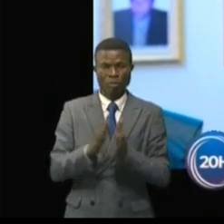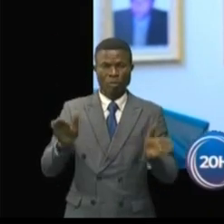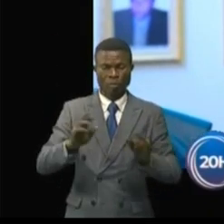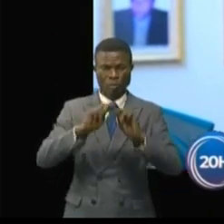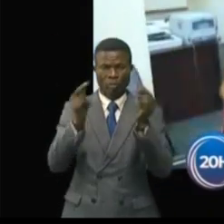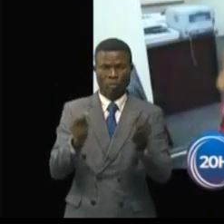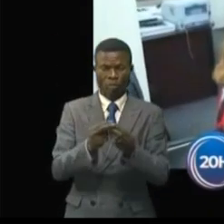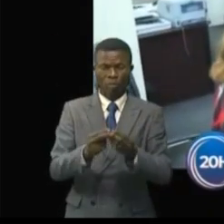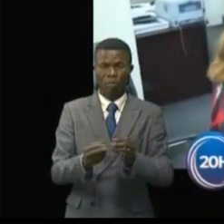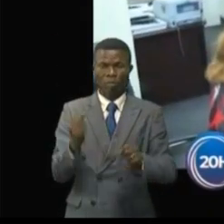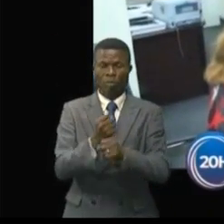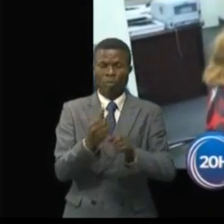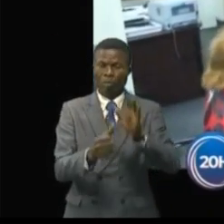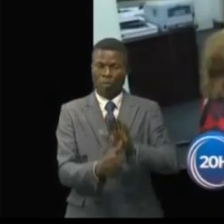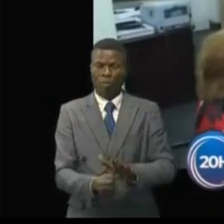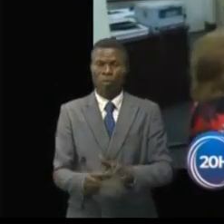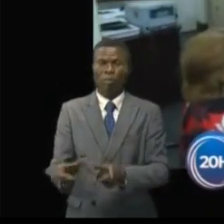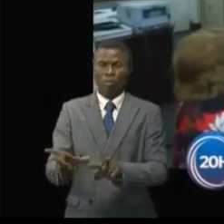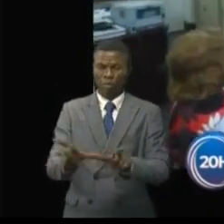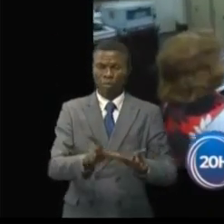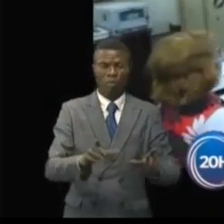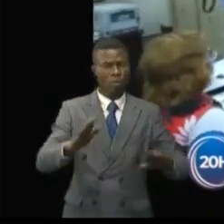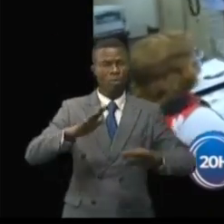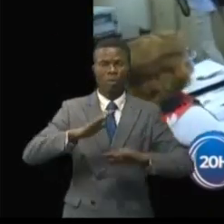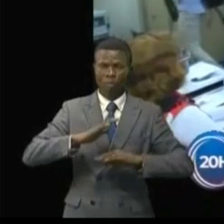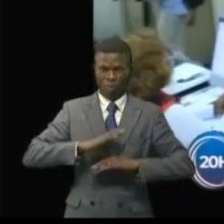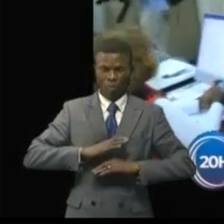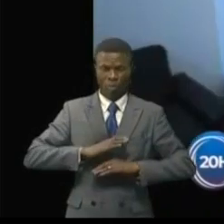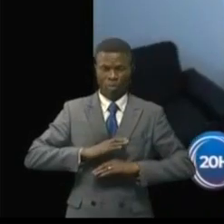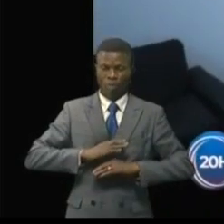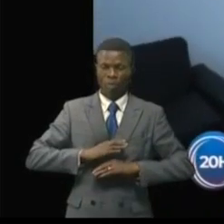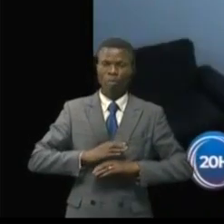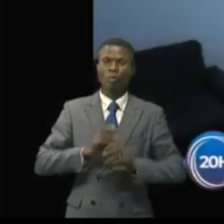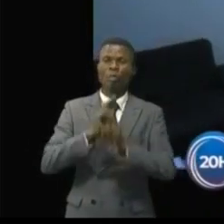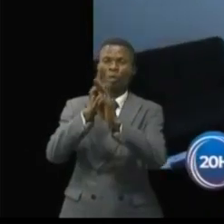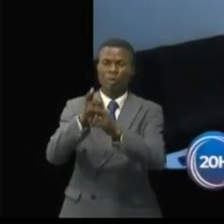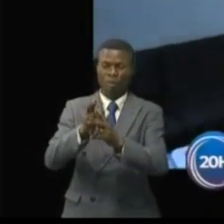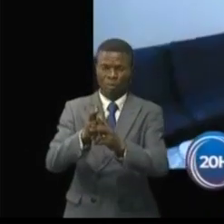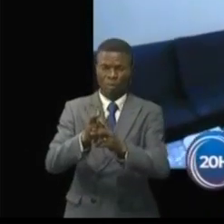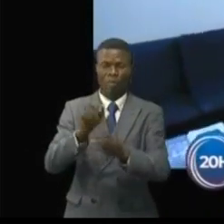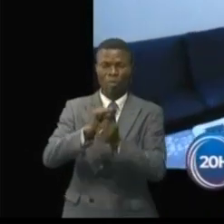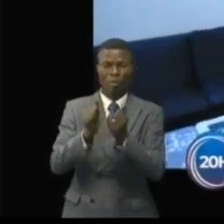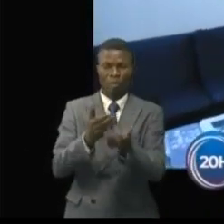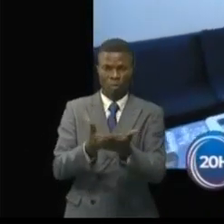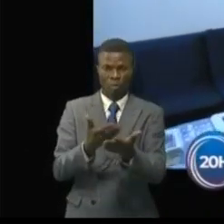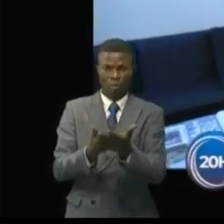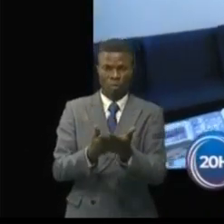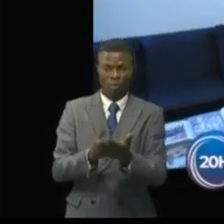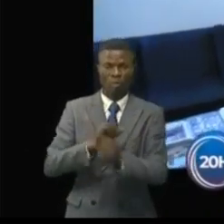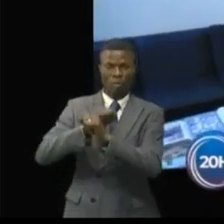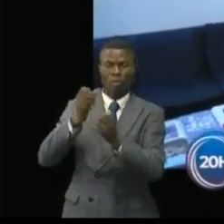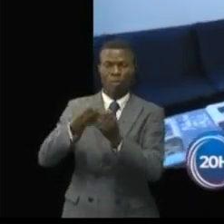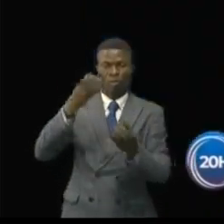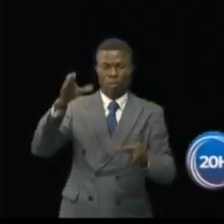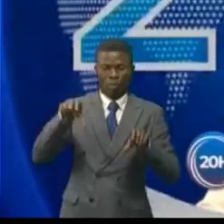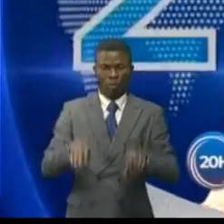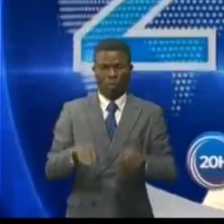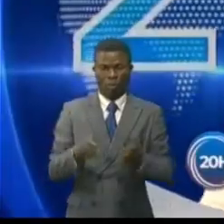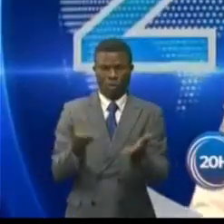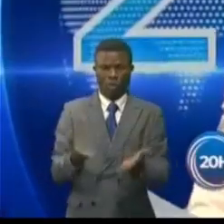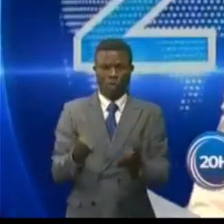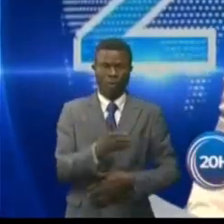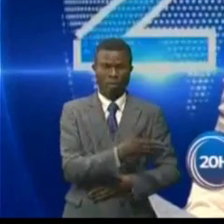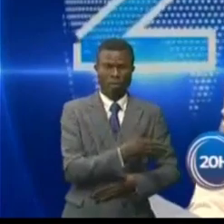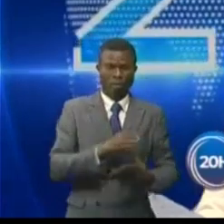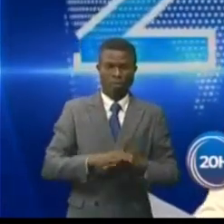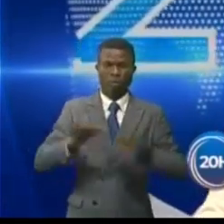de sous-traitants du Lualaba s'est dit satisfait de l'attention accordée au secteur de PME, pourvoyeur de richesses en RDC.